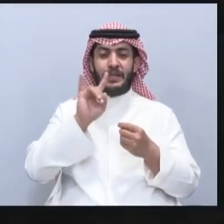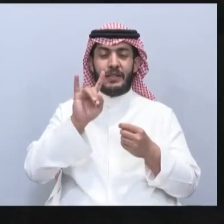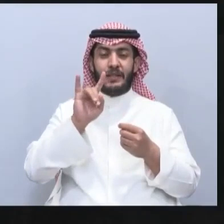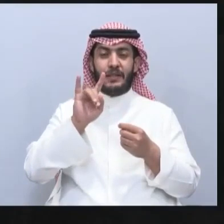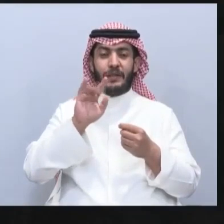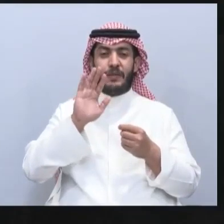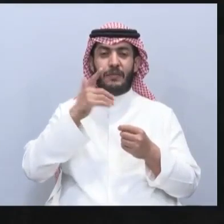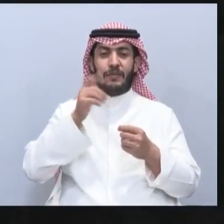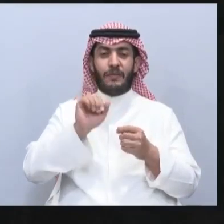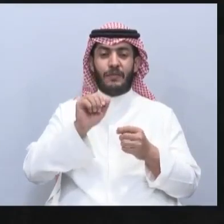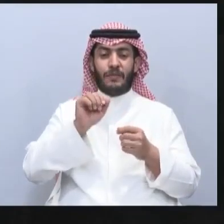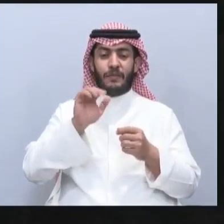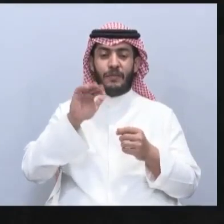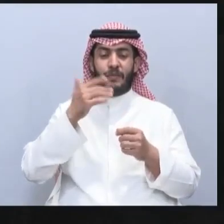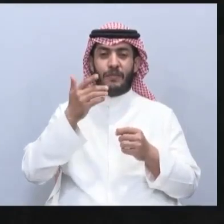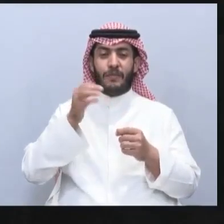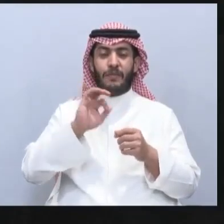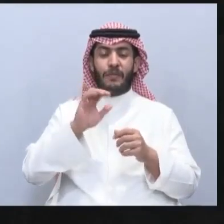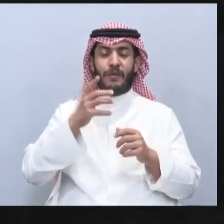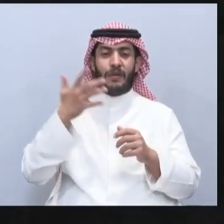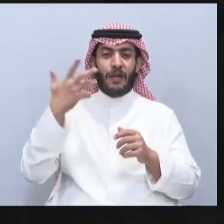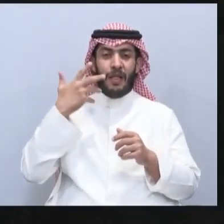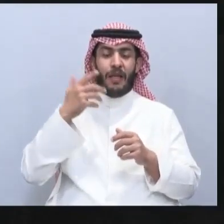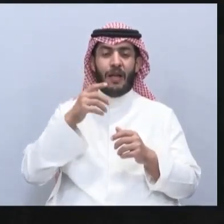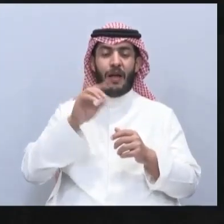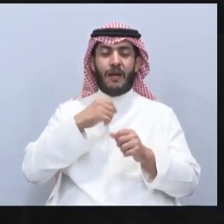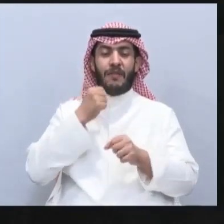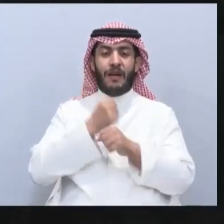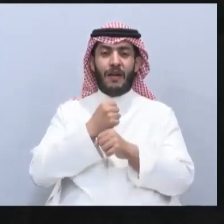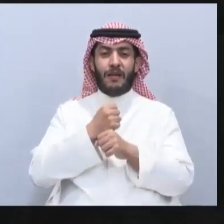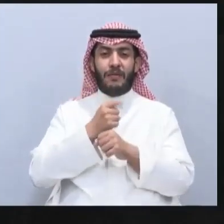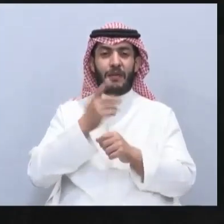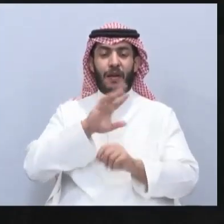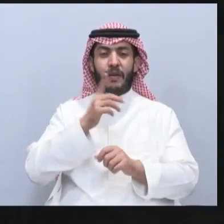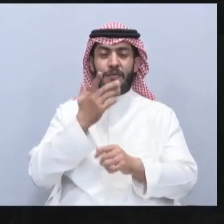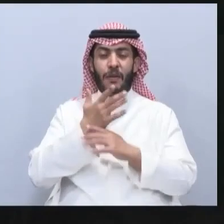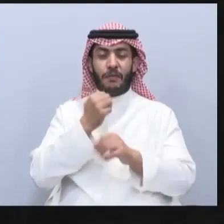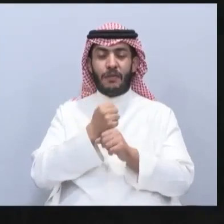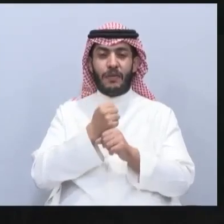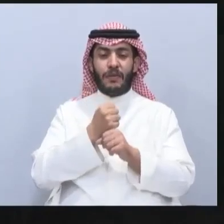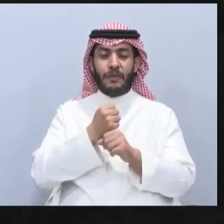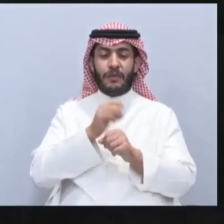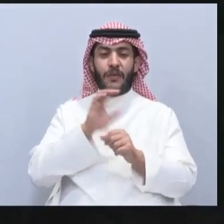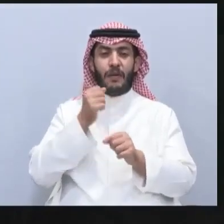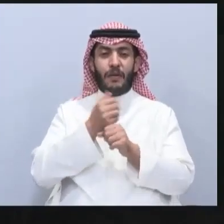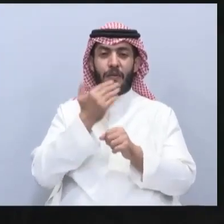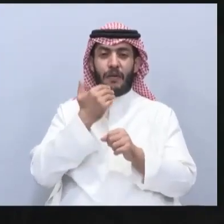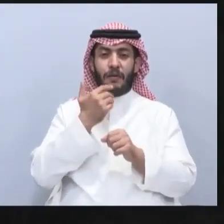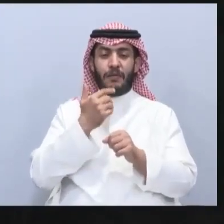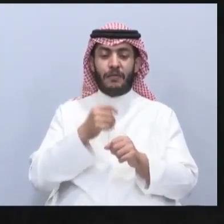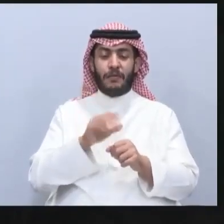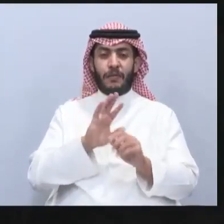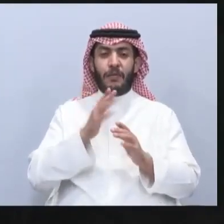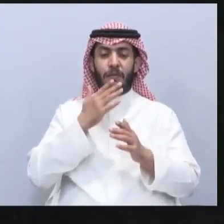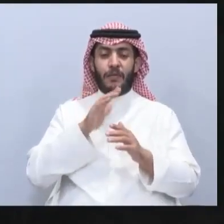فما نهرني ولا قال لي لشيء فعلته لما فعلته ولا لشيء لم افعله لما لم